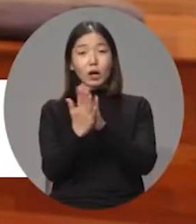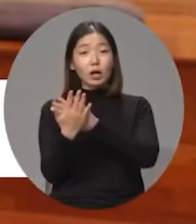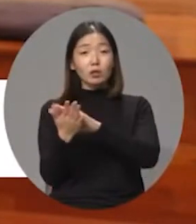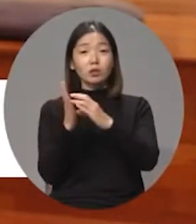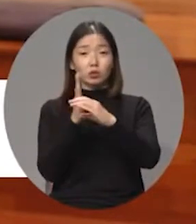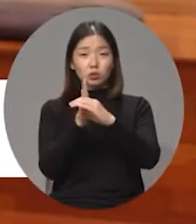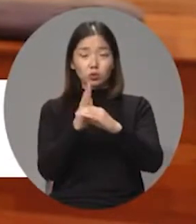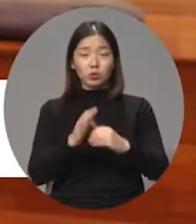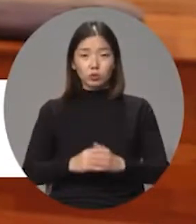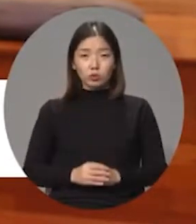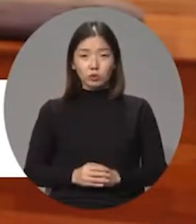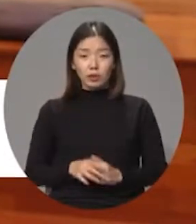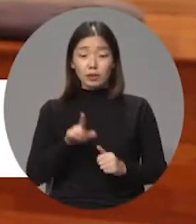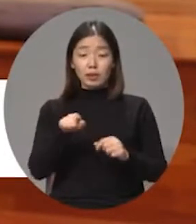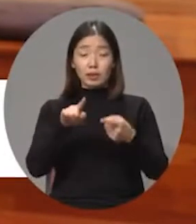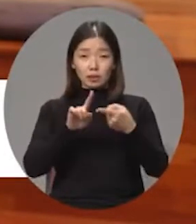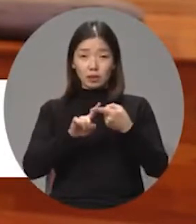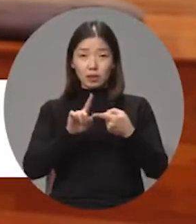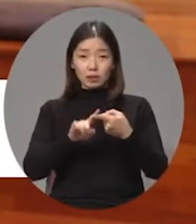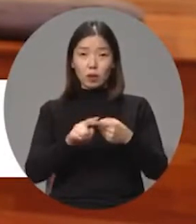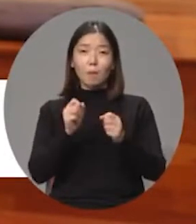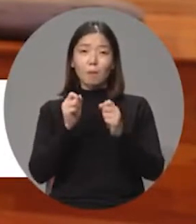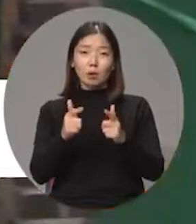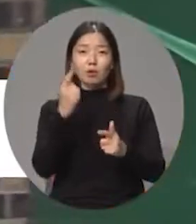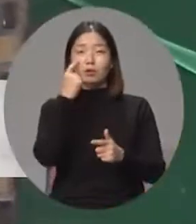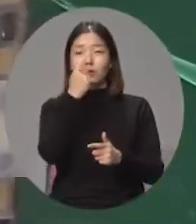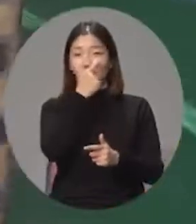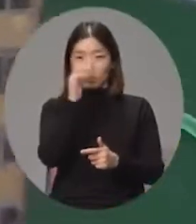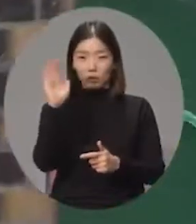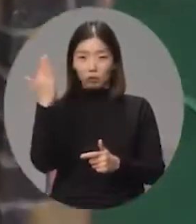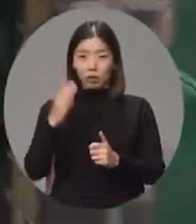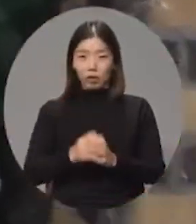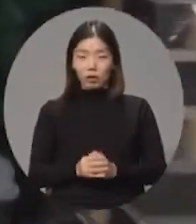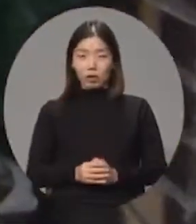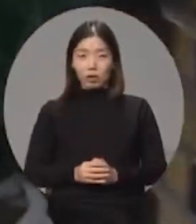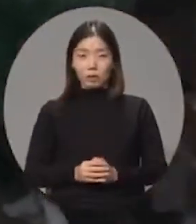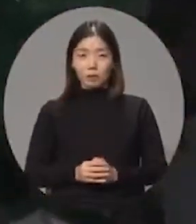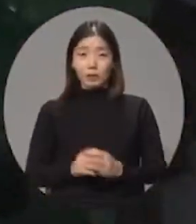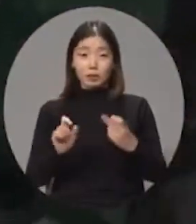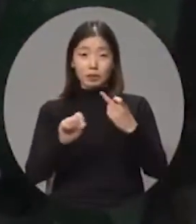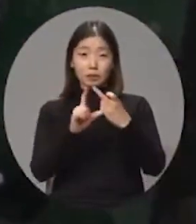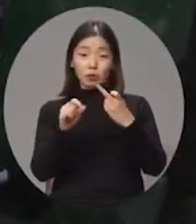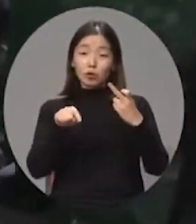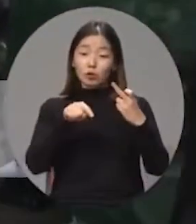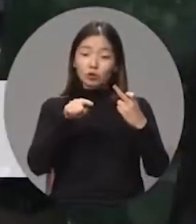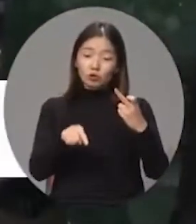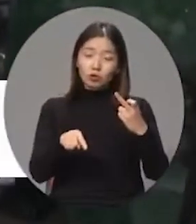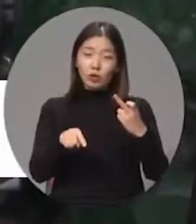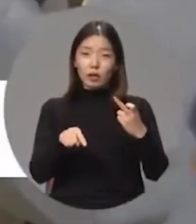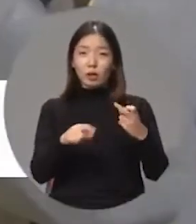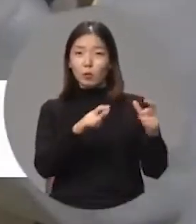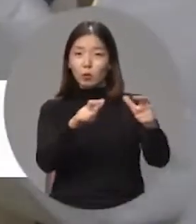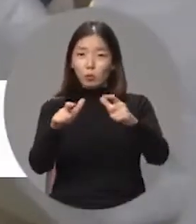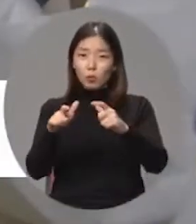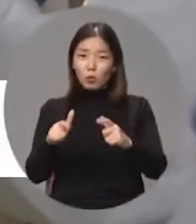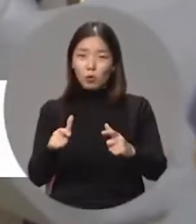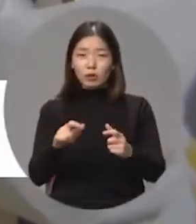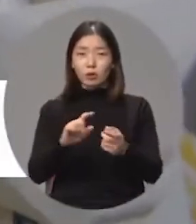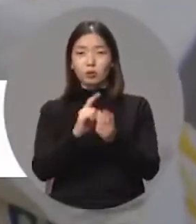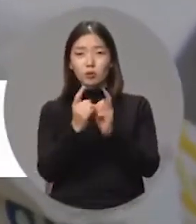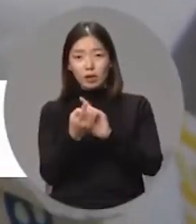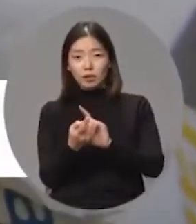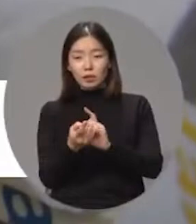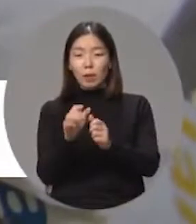추세이기 때문에 이 부분에 대해서는 이미 검증이 됐고 전주시는 이달 중에 8개 권역별 청소 용역